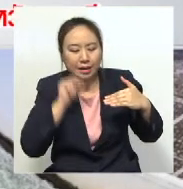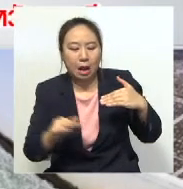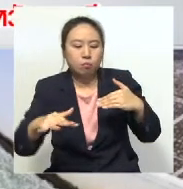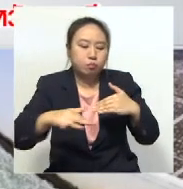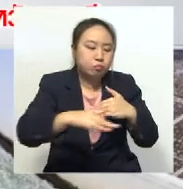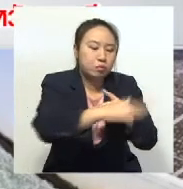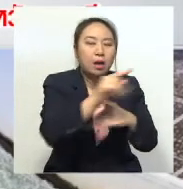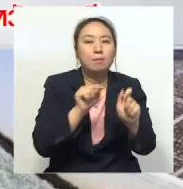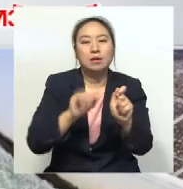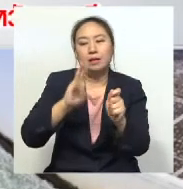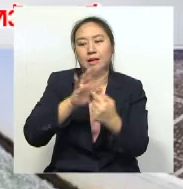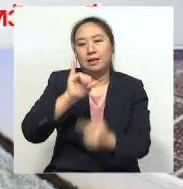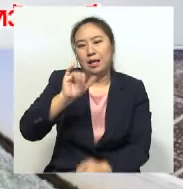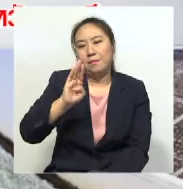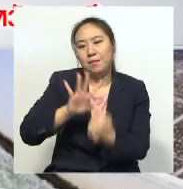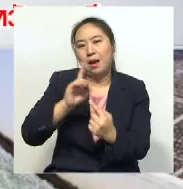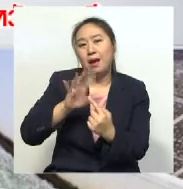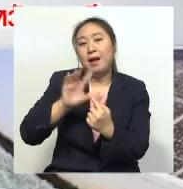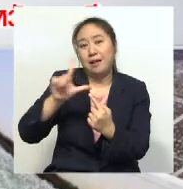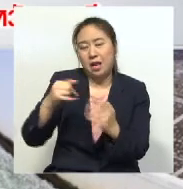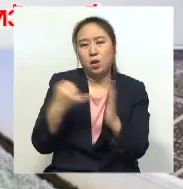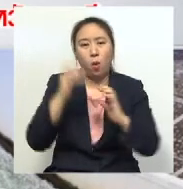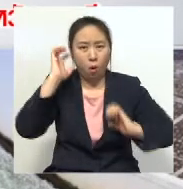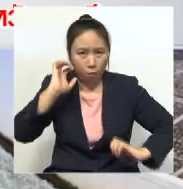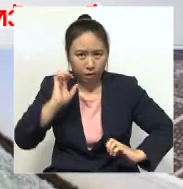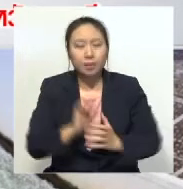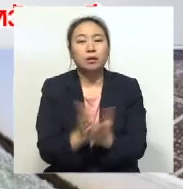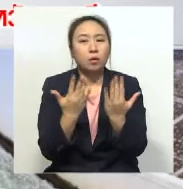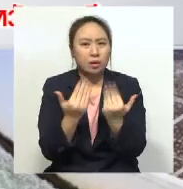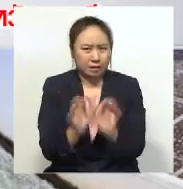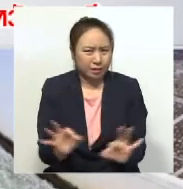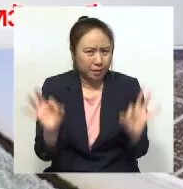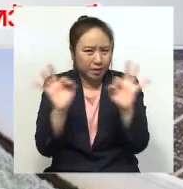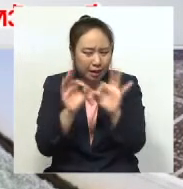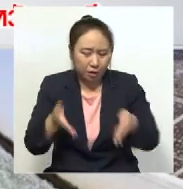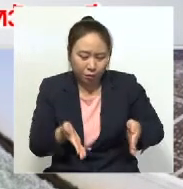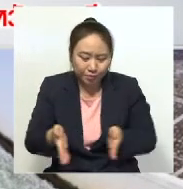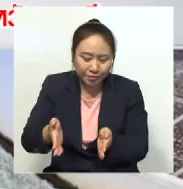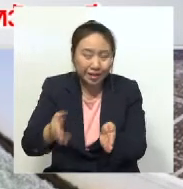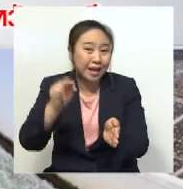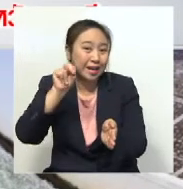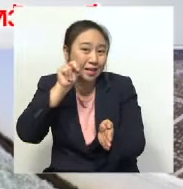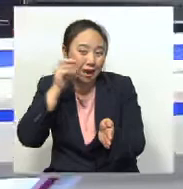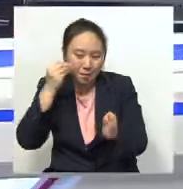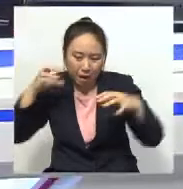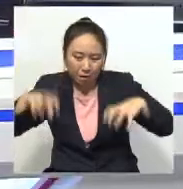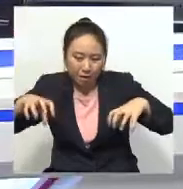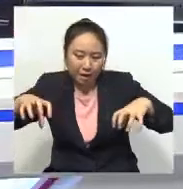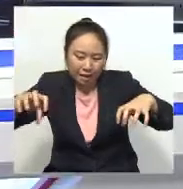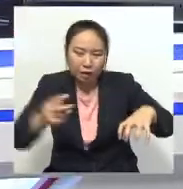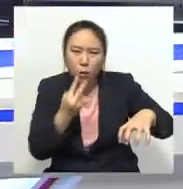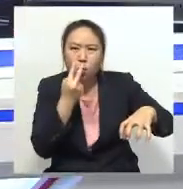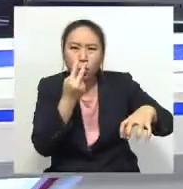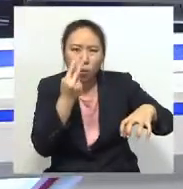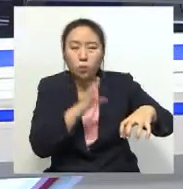ชัยบาดาลจังหวัดลพบุรีค่ะดังนั้นพื้นที่ดังกล่าวโดยเฉพาะพื้นที่ริมแม่น้ำนะคะตอนนี้อาจจะต้องติดตามสถานการณ์ดู